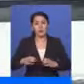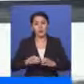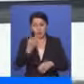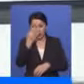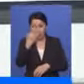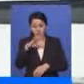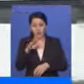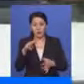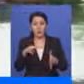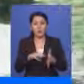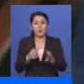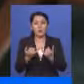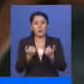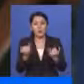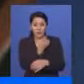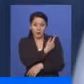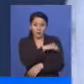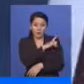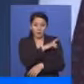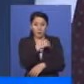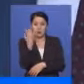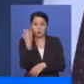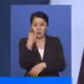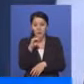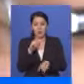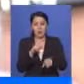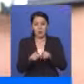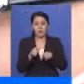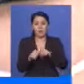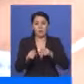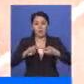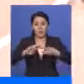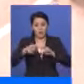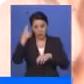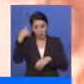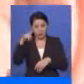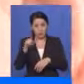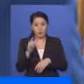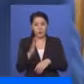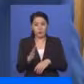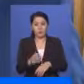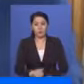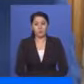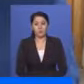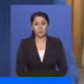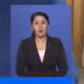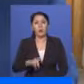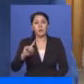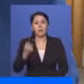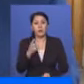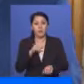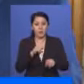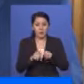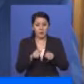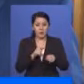дәрі-дәрмек бағасын, көрсетілетін медициналық қызметін, сапасын бақылауға алып, мәселенің анық-қанығын анықтайды. Бірінші мониторинг тобы ол